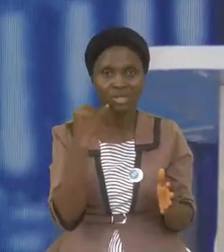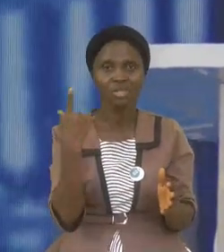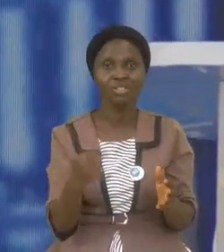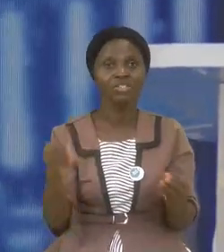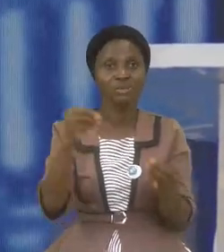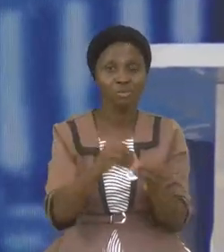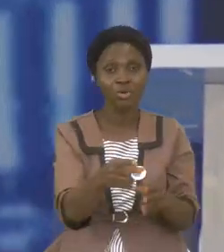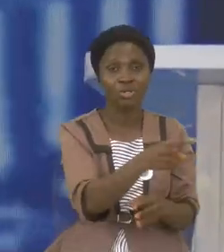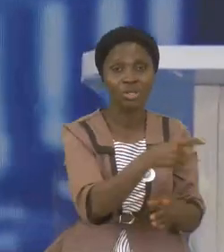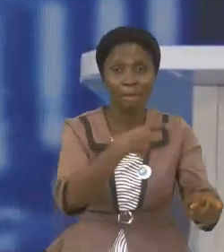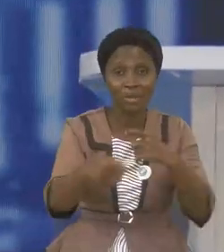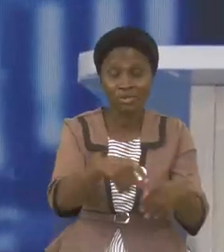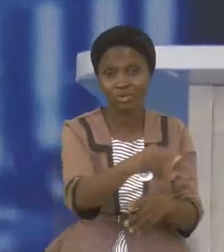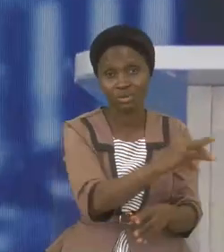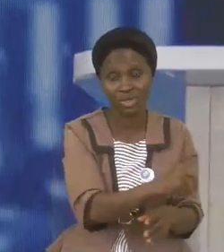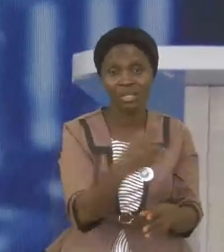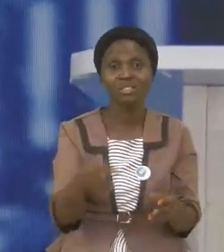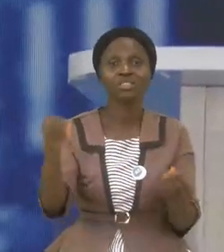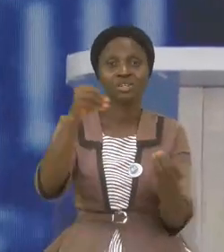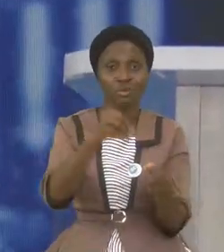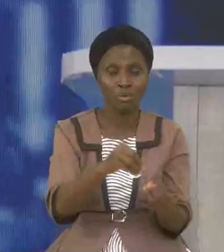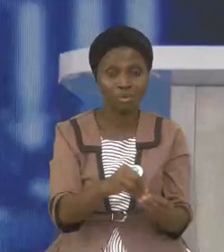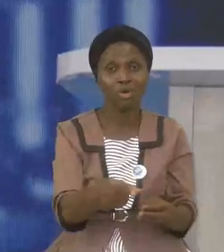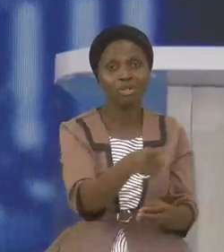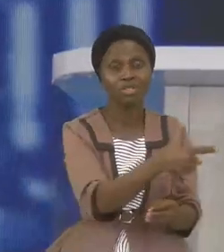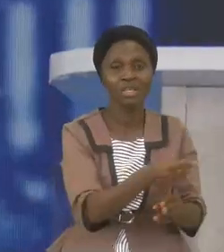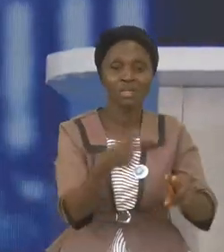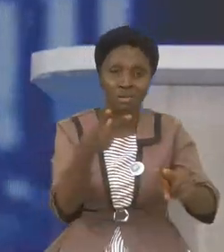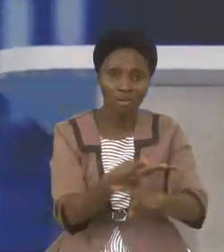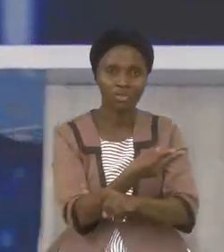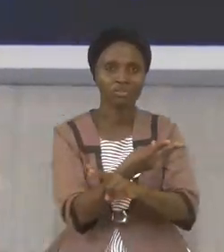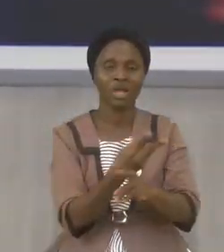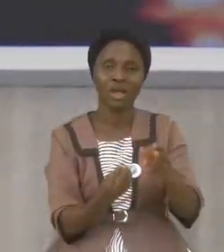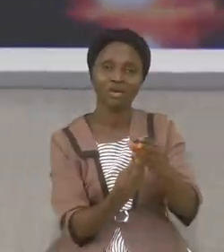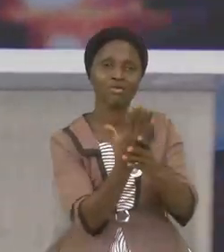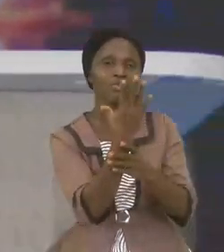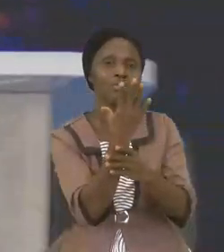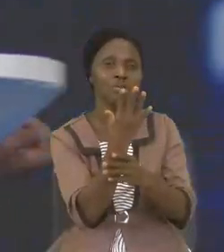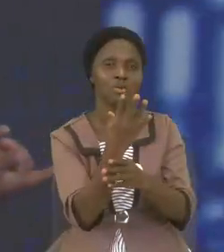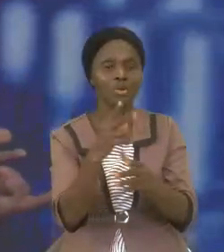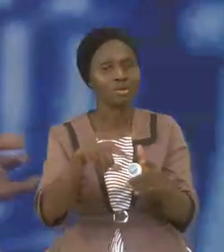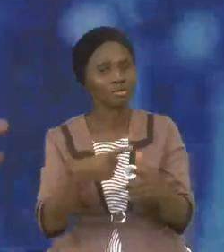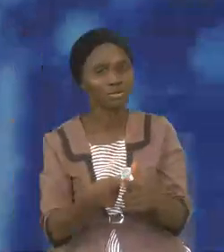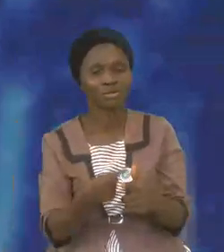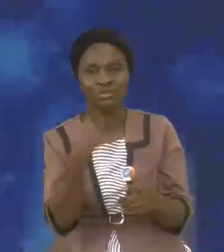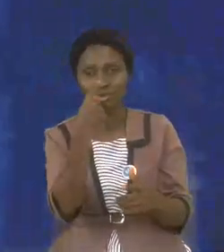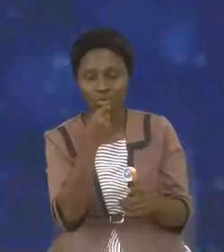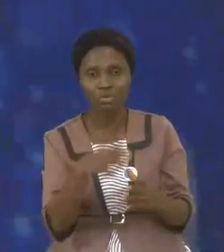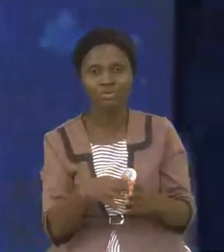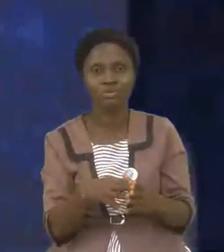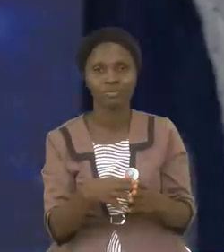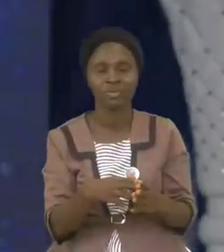qui sont témoignages de qui? Leur, les enfants d'Israël, plus on les accablait, plus